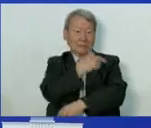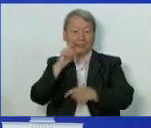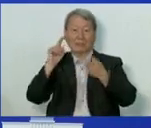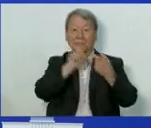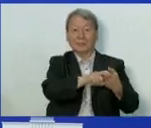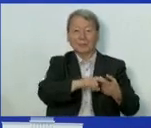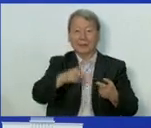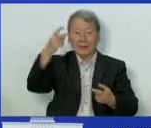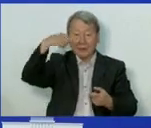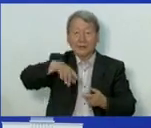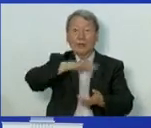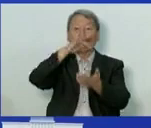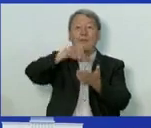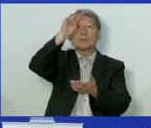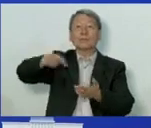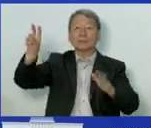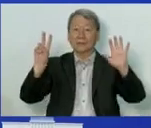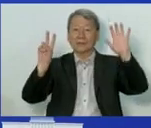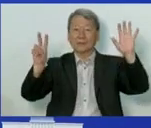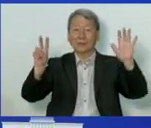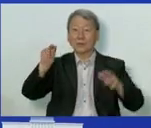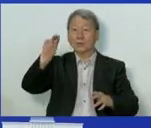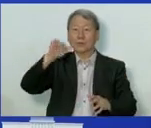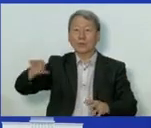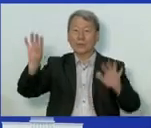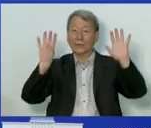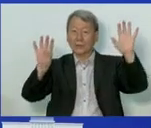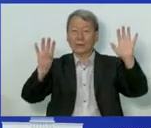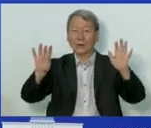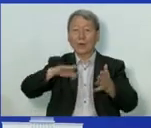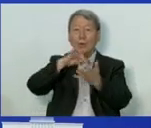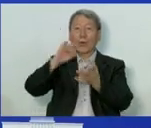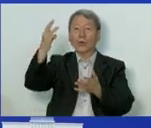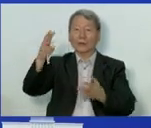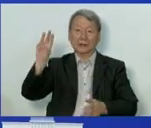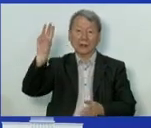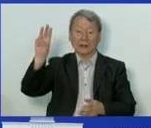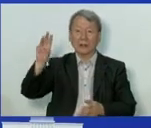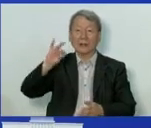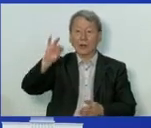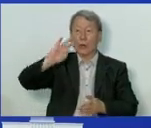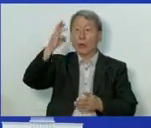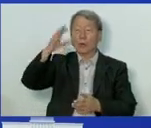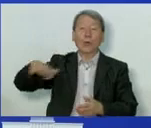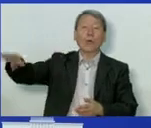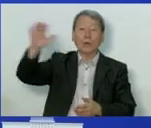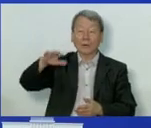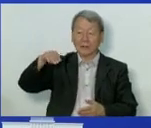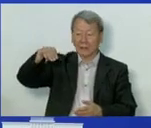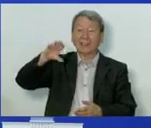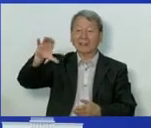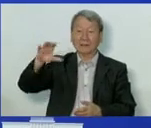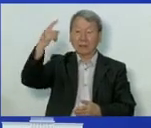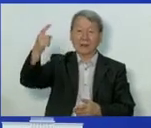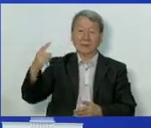новый случай. Из них город Бишкек 7, Чуйская область 9, город Ош 3 и Ошская область и